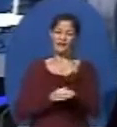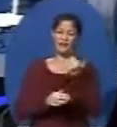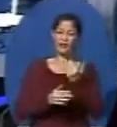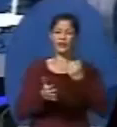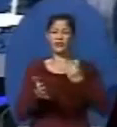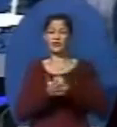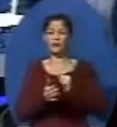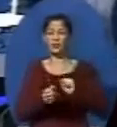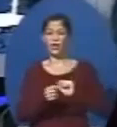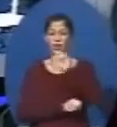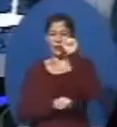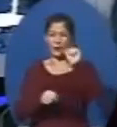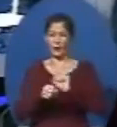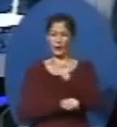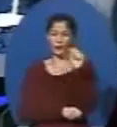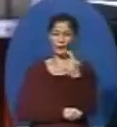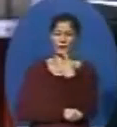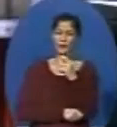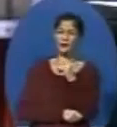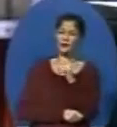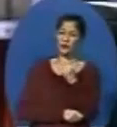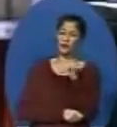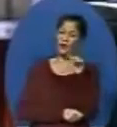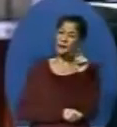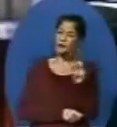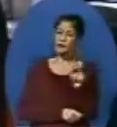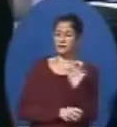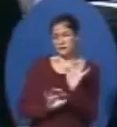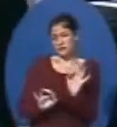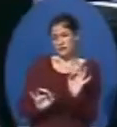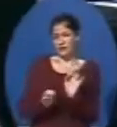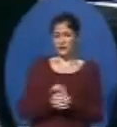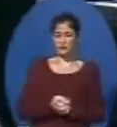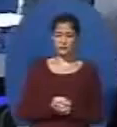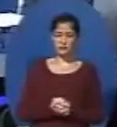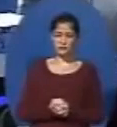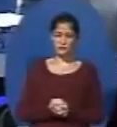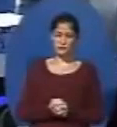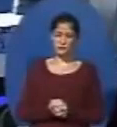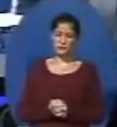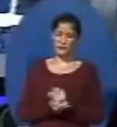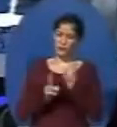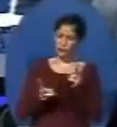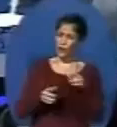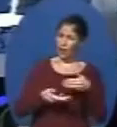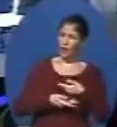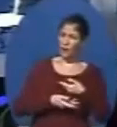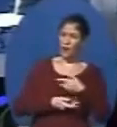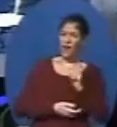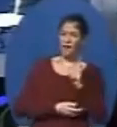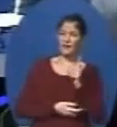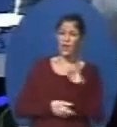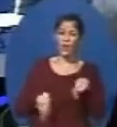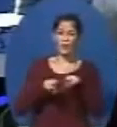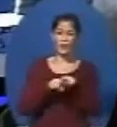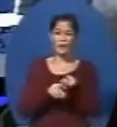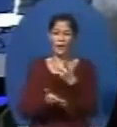הם הרשיעו. זאת החלטה סבירה. גם זאת החלטה סבירה. אבל תראה, כשמדובר באותם ראיות,